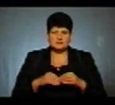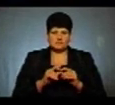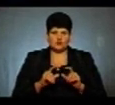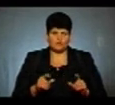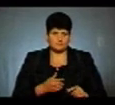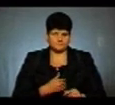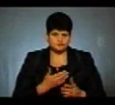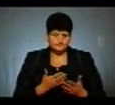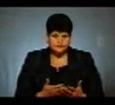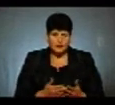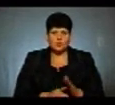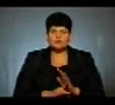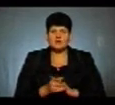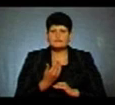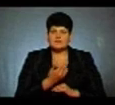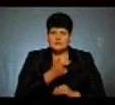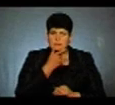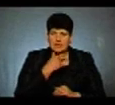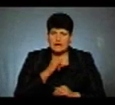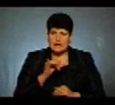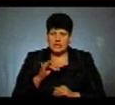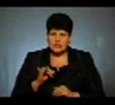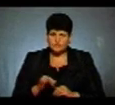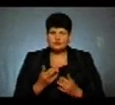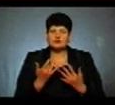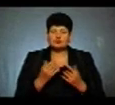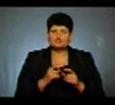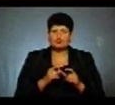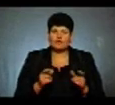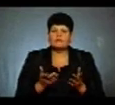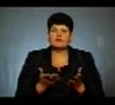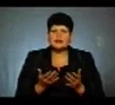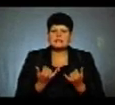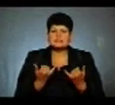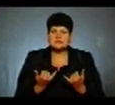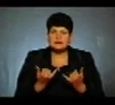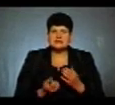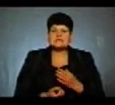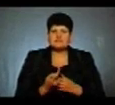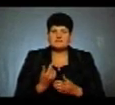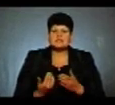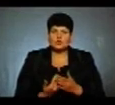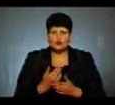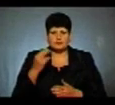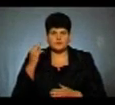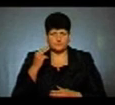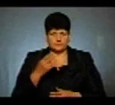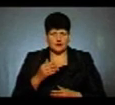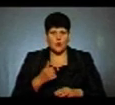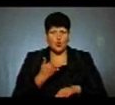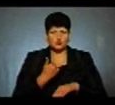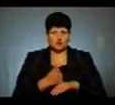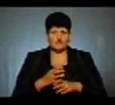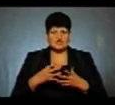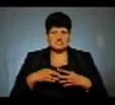Пані Ірино, розпочнемо із вас. Розкажіть, будь ласка, у скількох школах, в яких саме зараз з'явився новий предмет основи сім'ї?